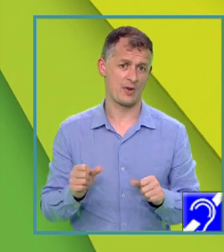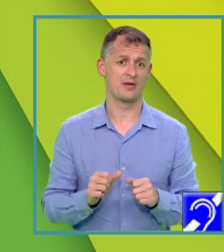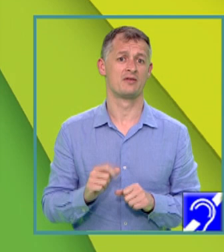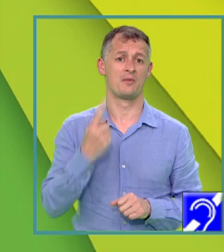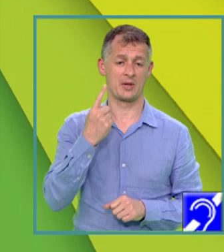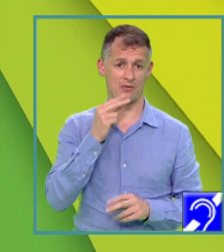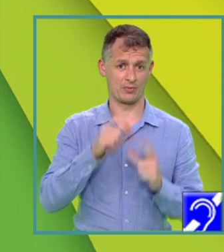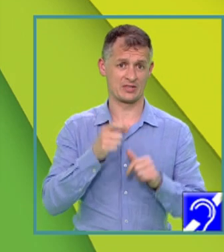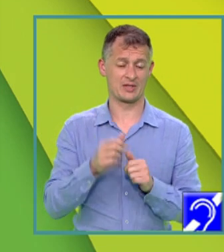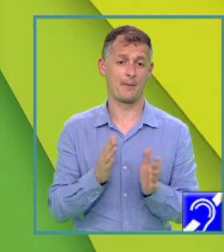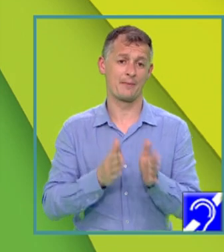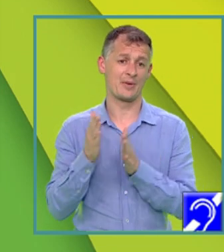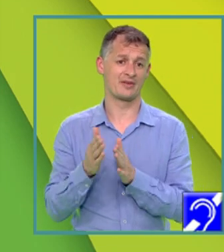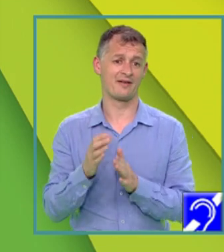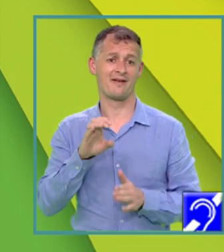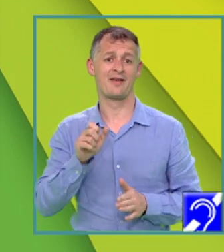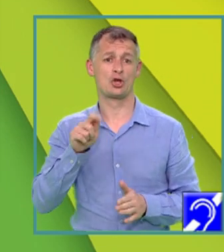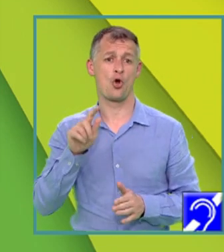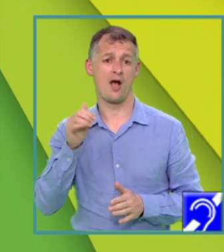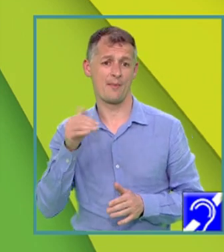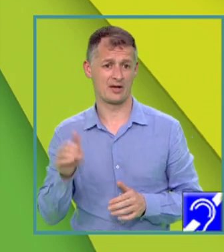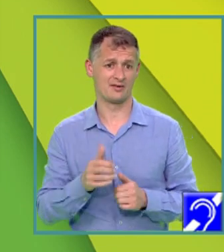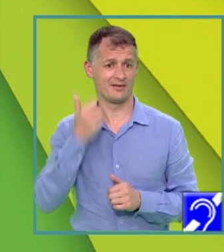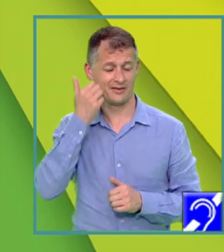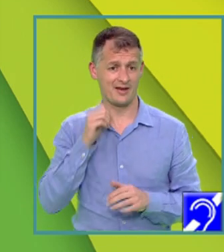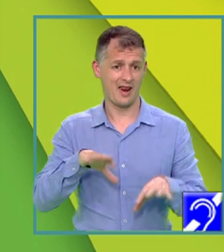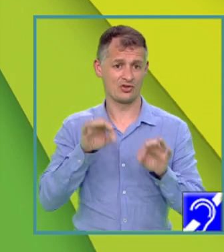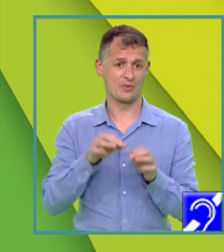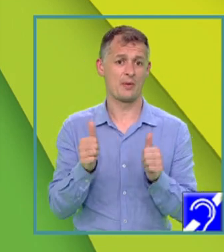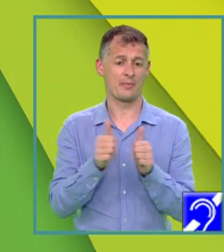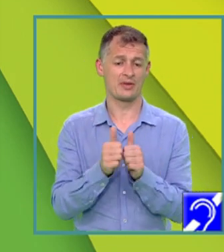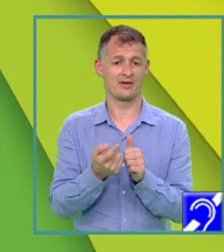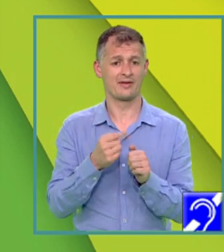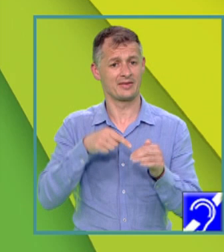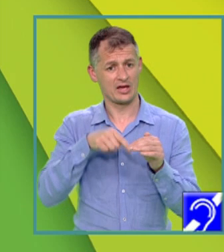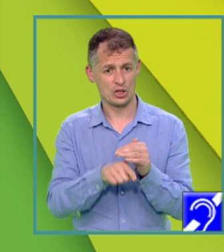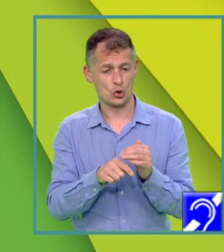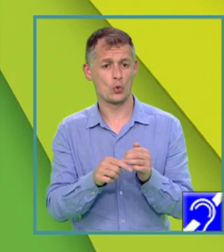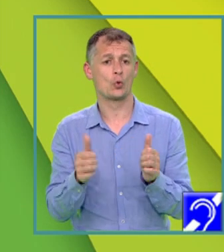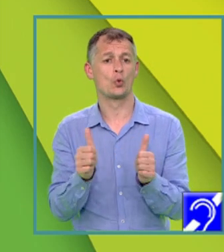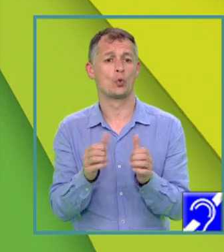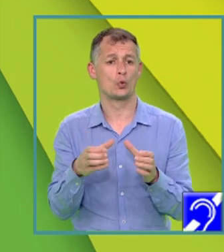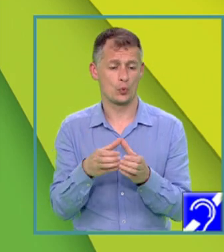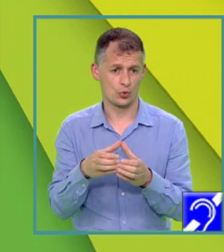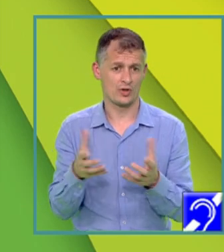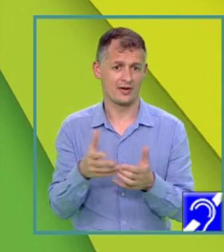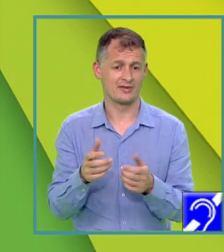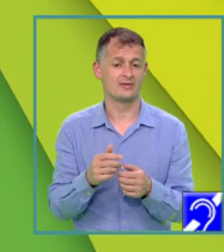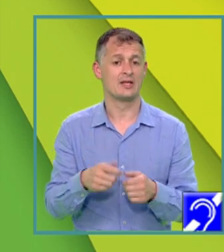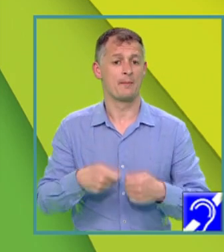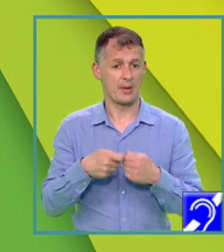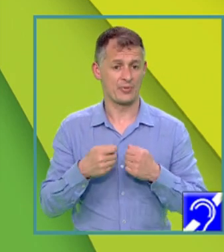face referire la partea endogamă, când ne alegem partenerul din interiorul grupului din care facem